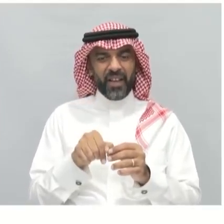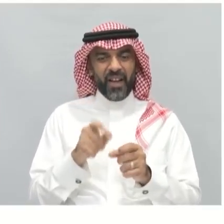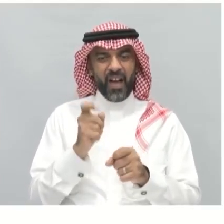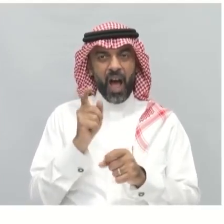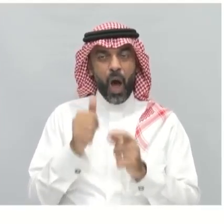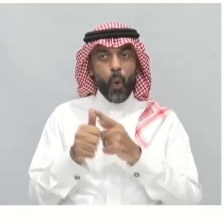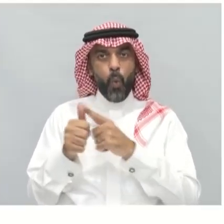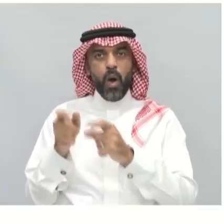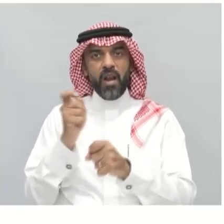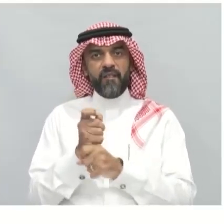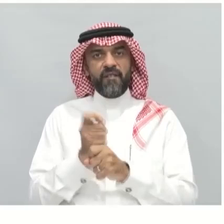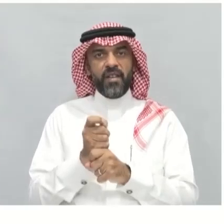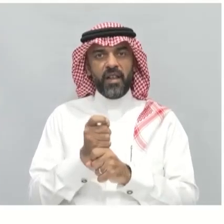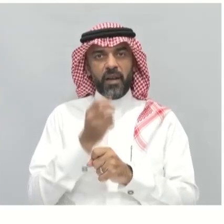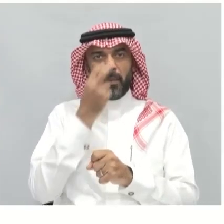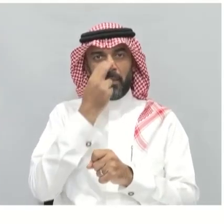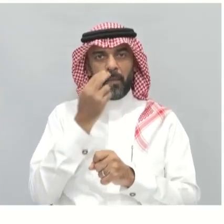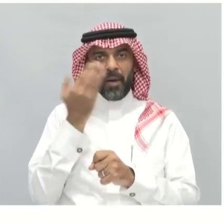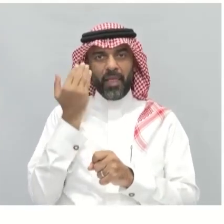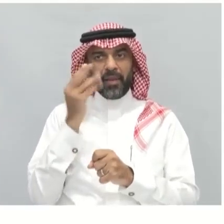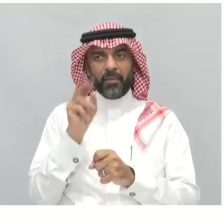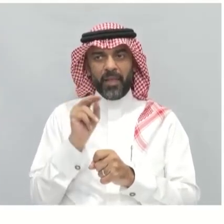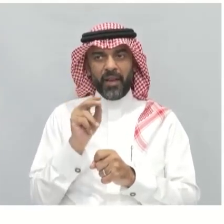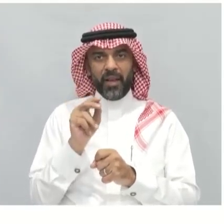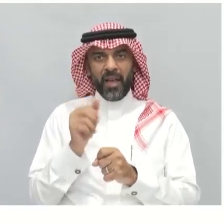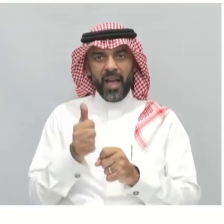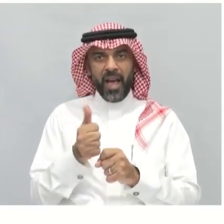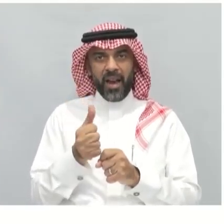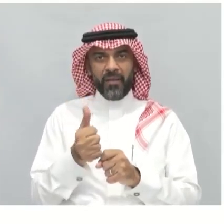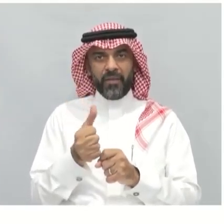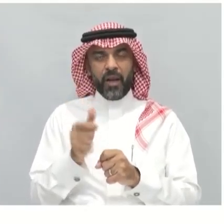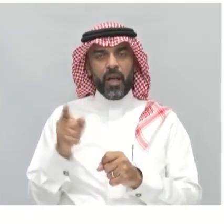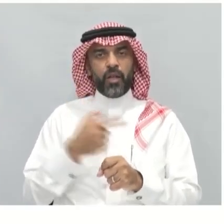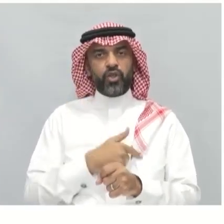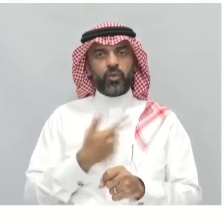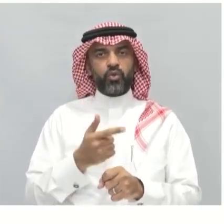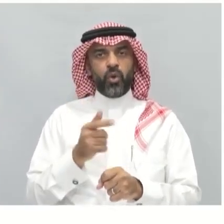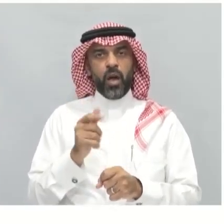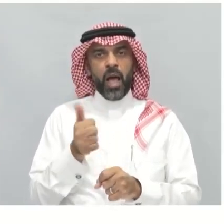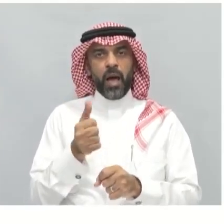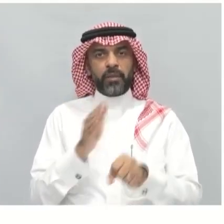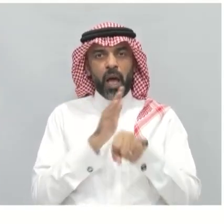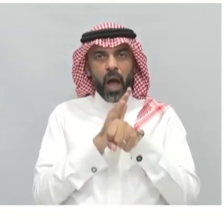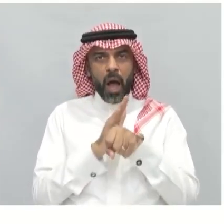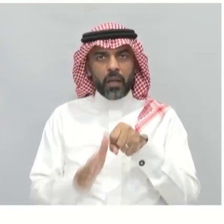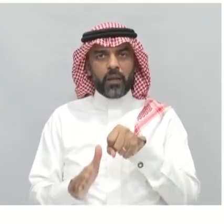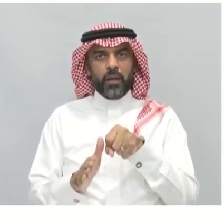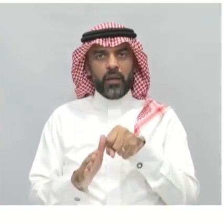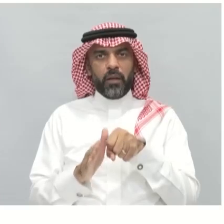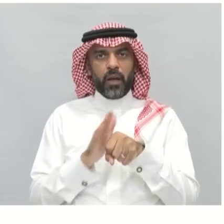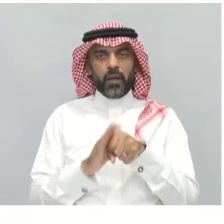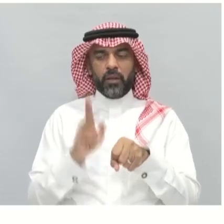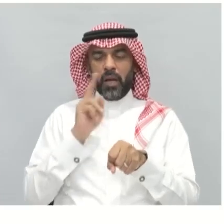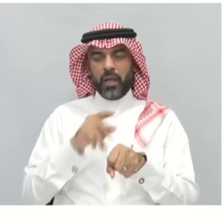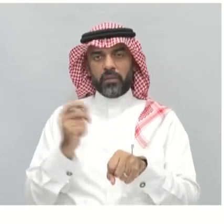تكتب وتلفظ تكتب وتلفظ هكذا الهمزه مثل اسدى واعطى اسدى